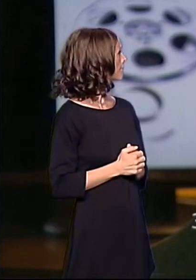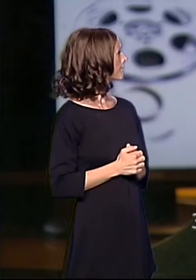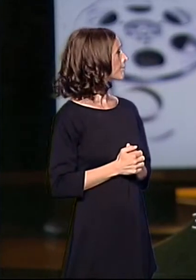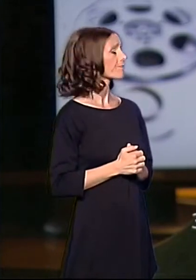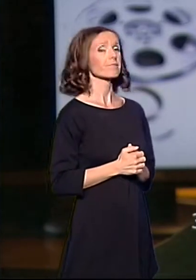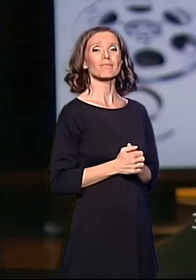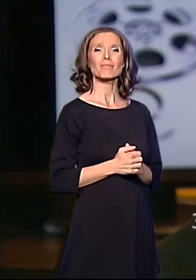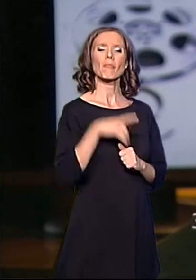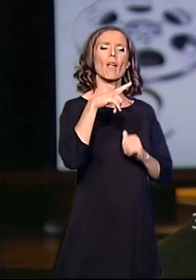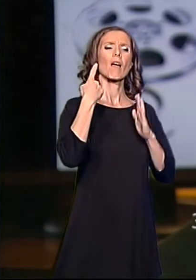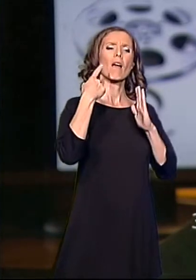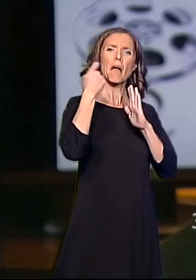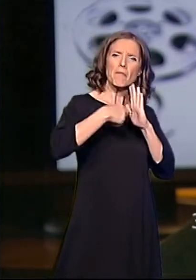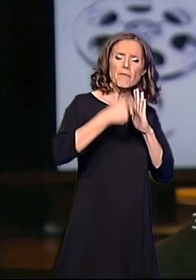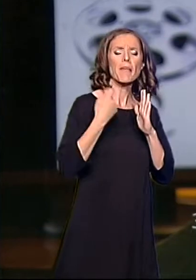je nasleđe iz